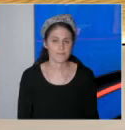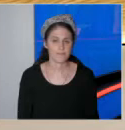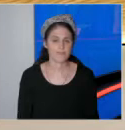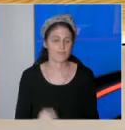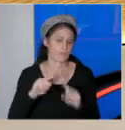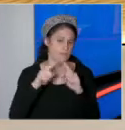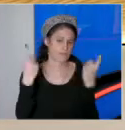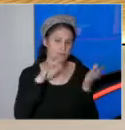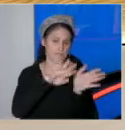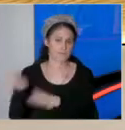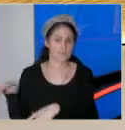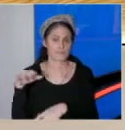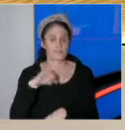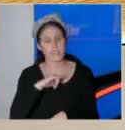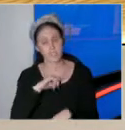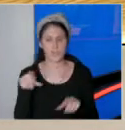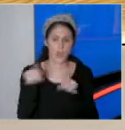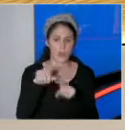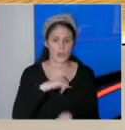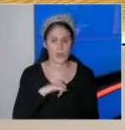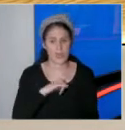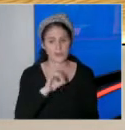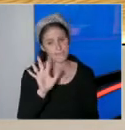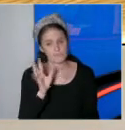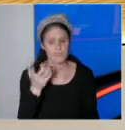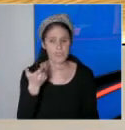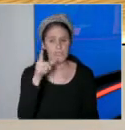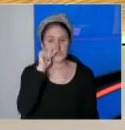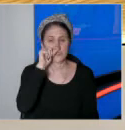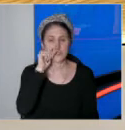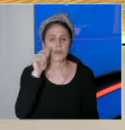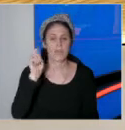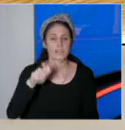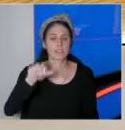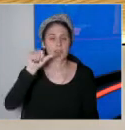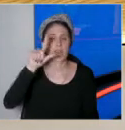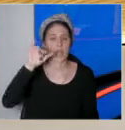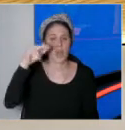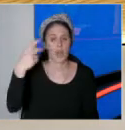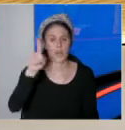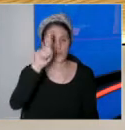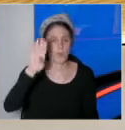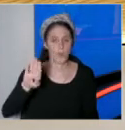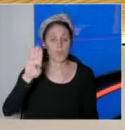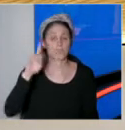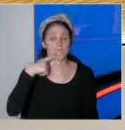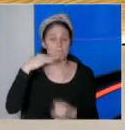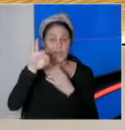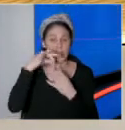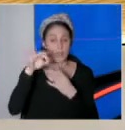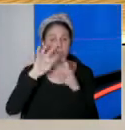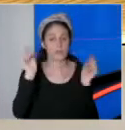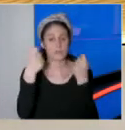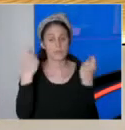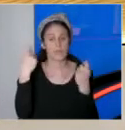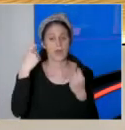משהו אחר, מעניין באותו עניין למען האמת, ציוץ של חבר הכנסת אליהו ברוכי. לרגל חג החנוכה פורסם ברשת פרויקט